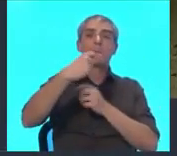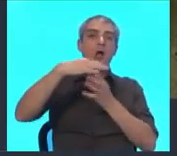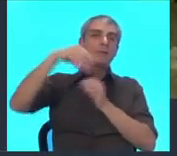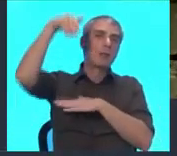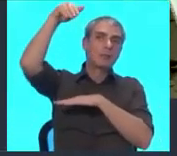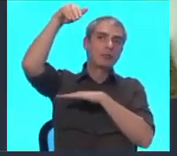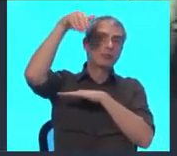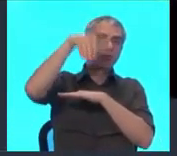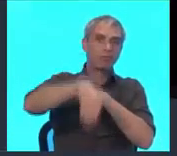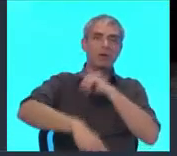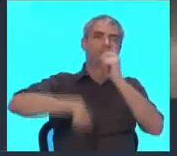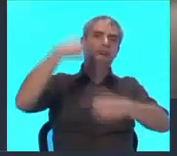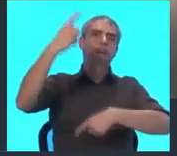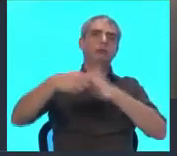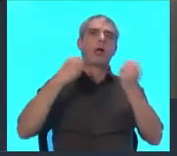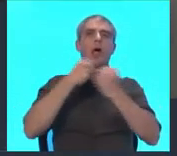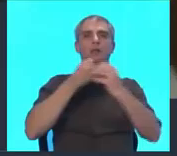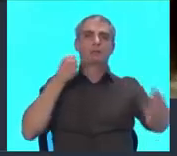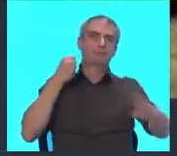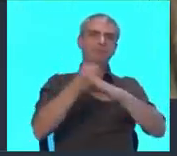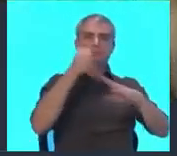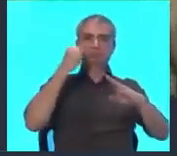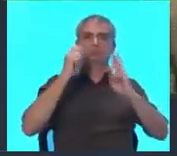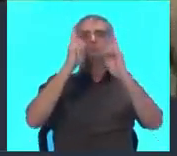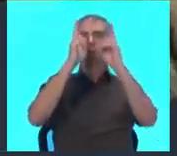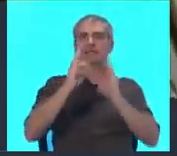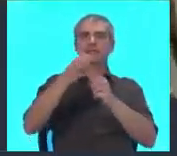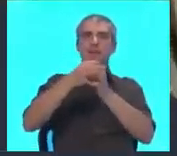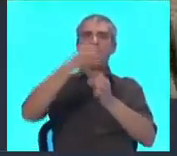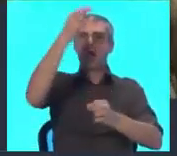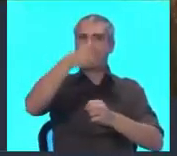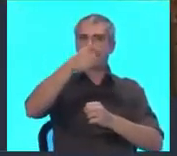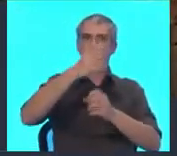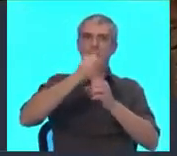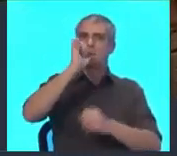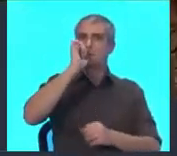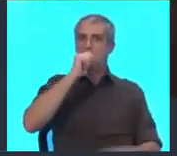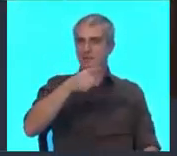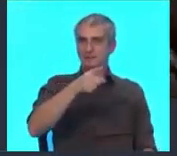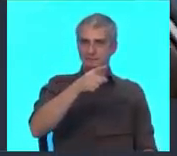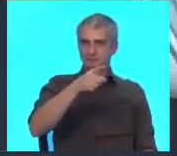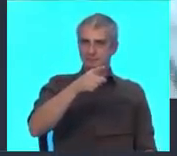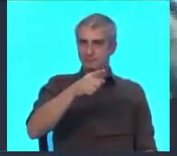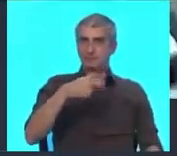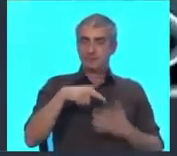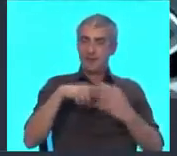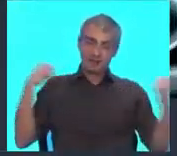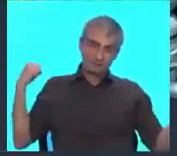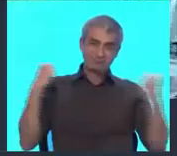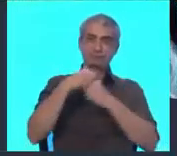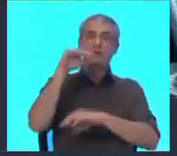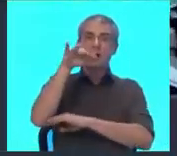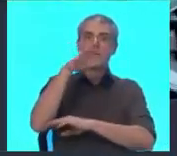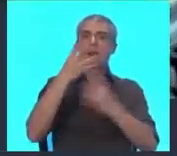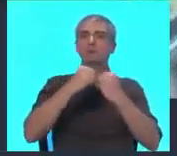עד שהם פשוט מתנגשים ונעצרים בעמוד של מתקן המים הזה. מעוצמת הפגיעה בגמל, בני המשפחה